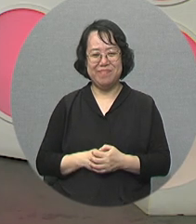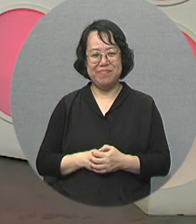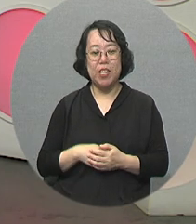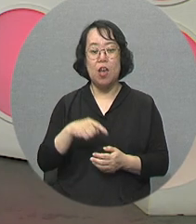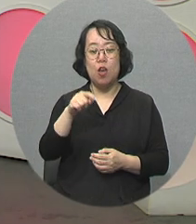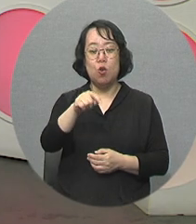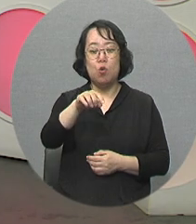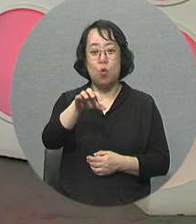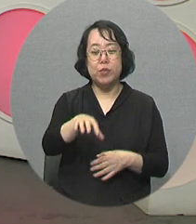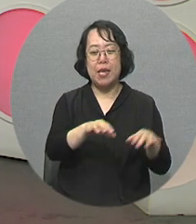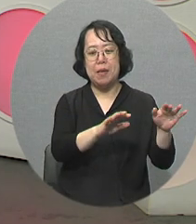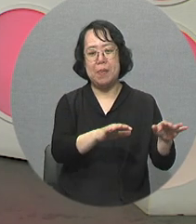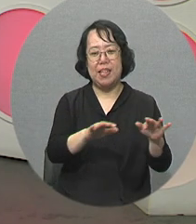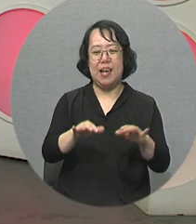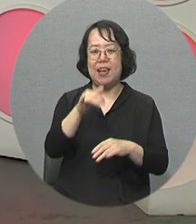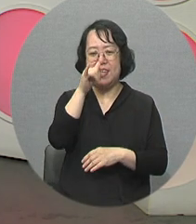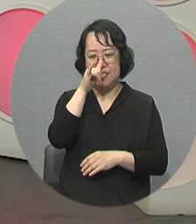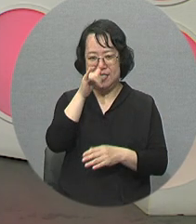그곳에 바다가 있었다.